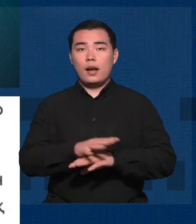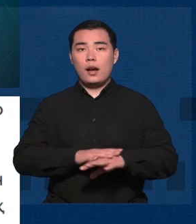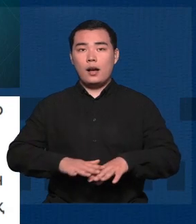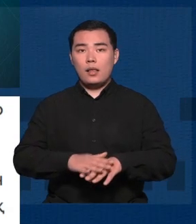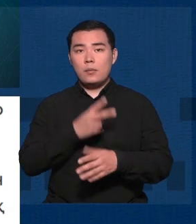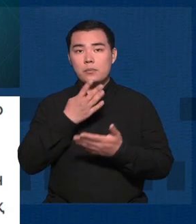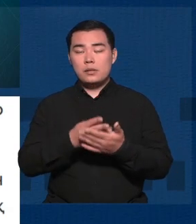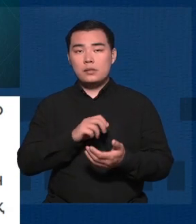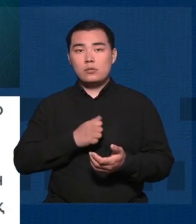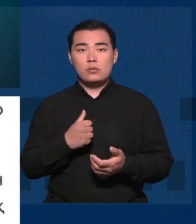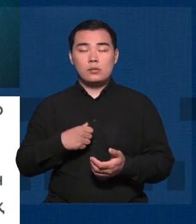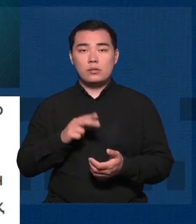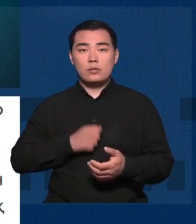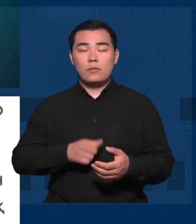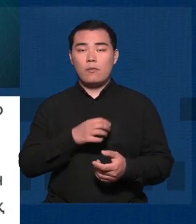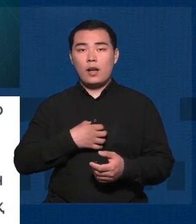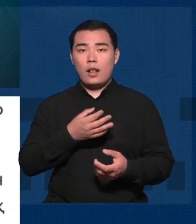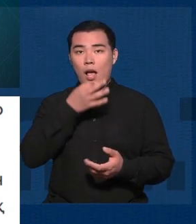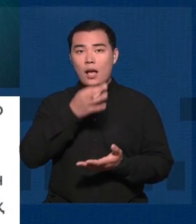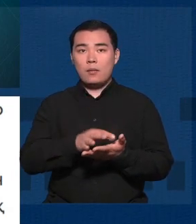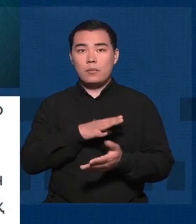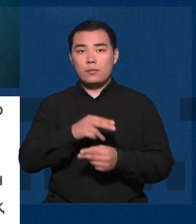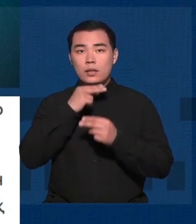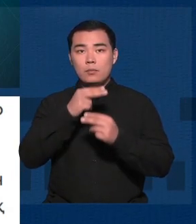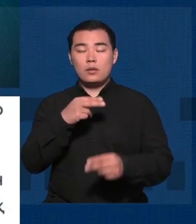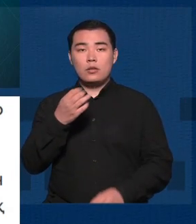ұйымдармен ынтымақтасудың маңызды екендігіне назар аударды.